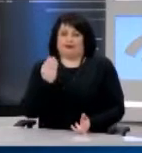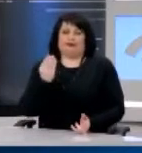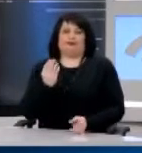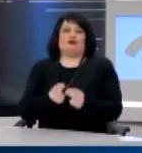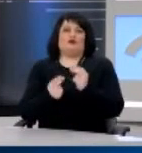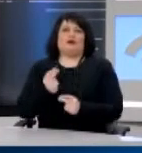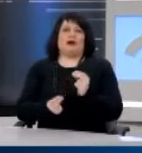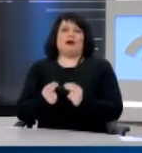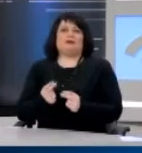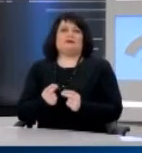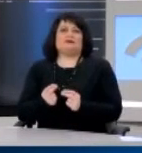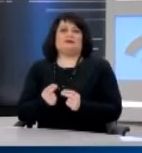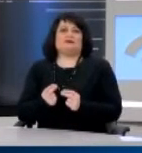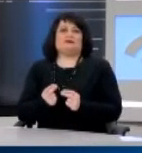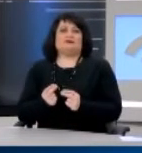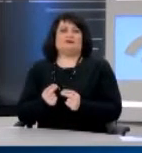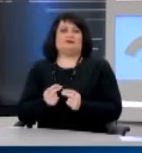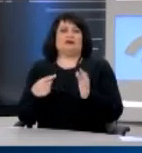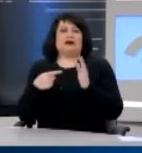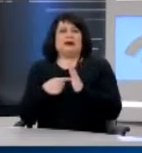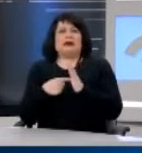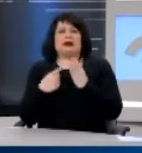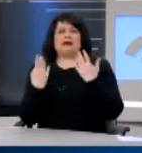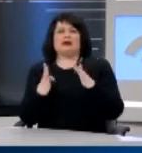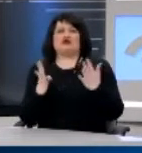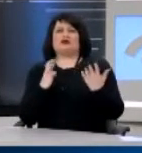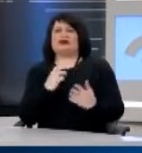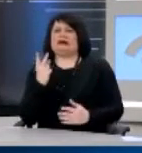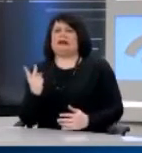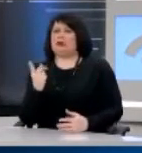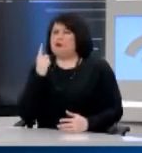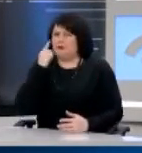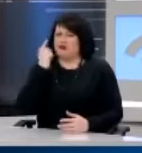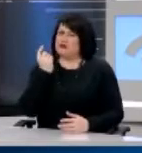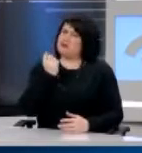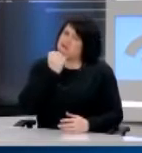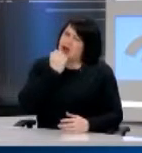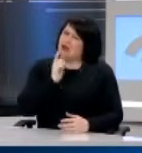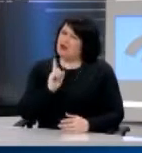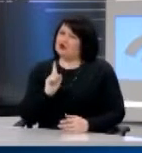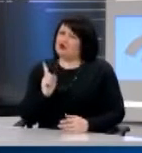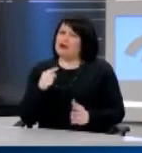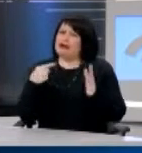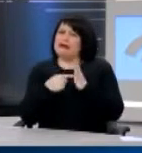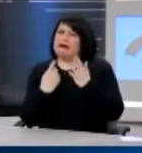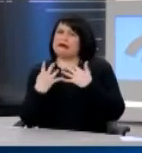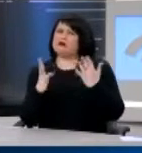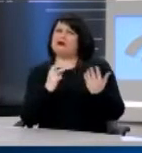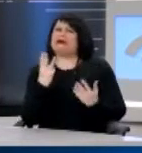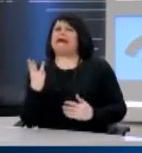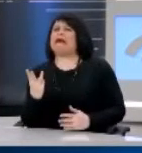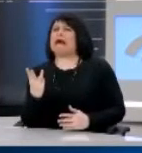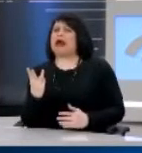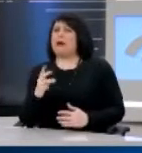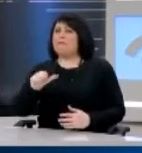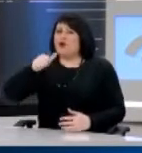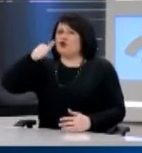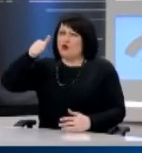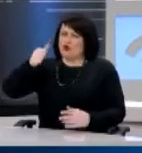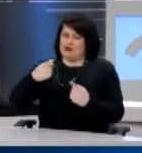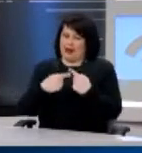χώρα. Αν δεν κάνω λάθος, το 92 φτιάχτηκε η πρώτη, 93 η πρώτη επιτροπή. Αν